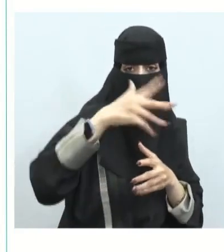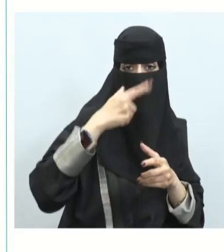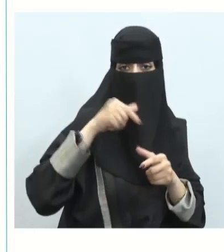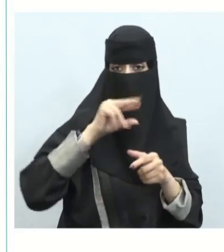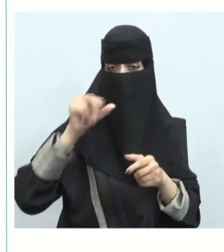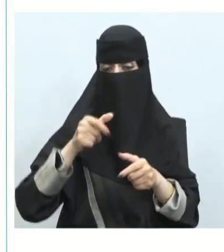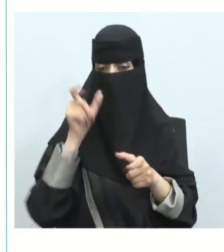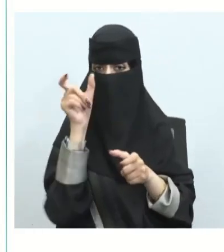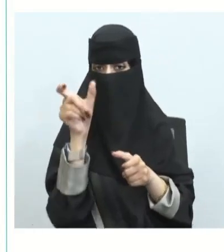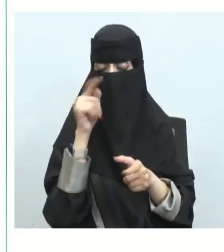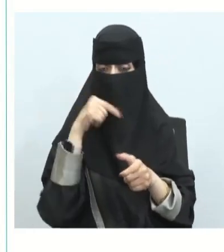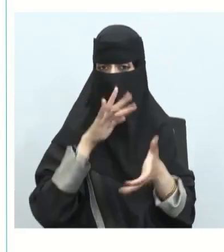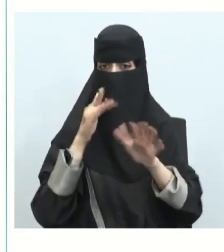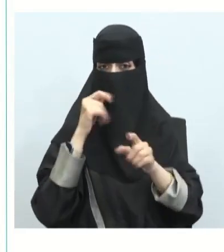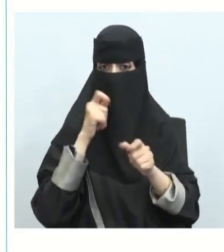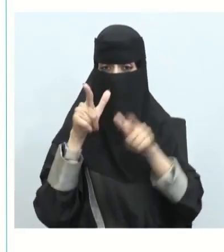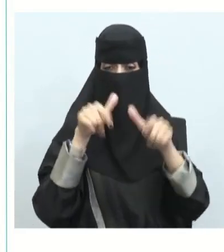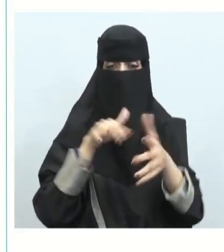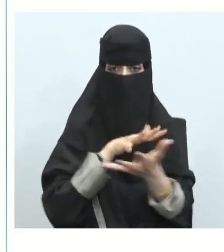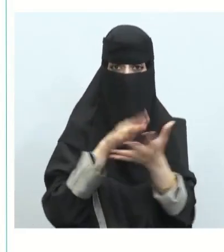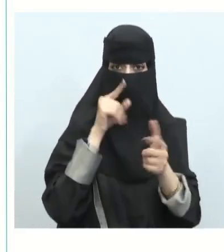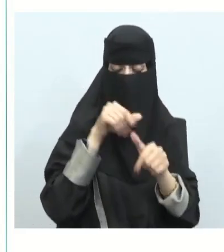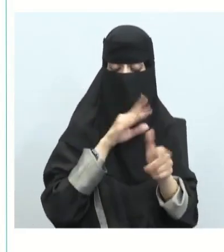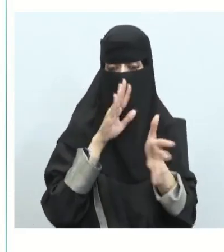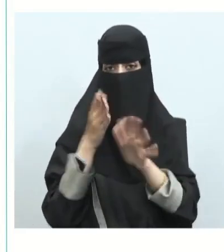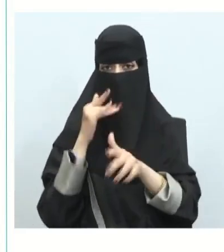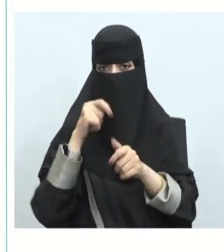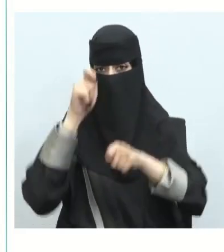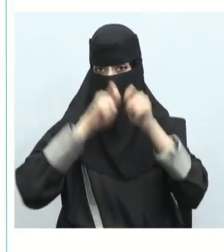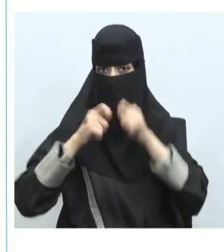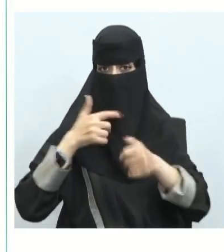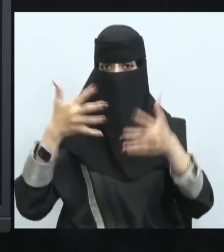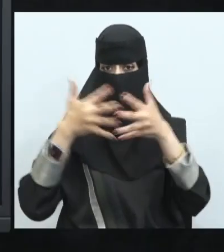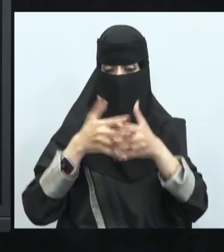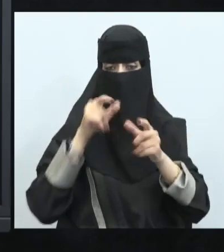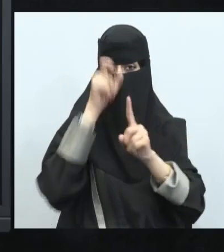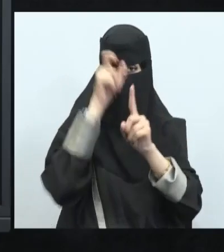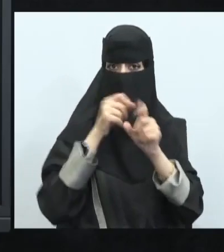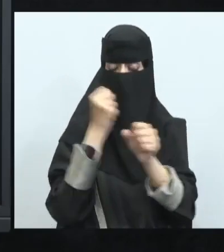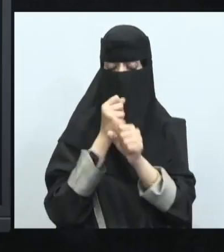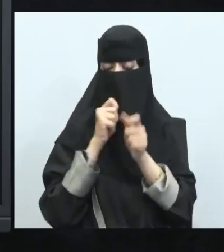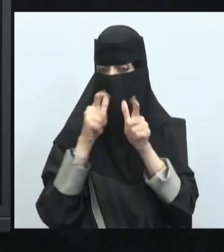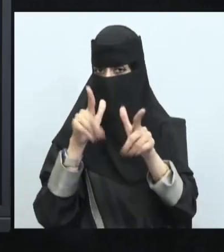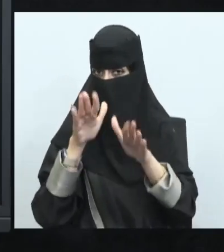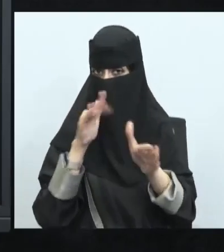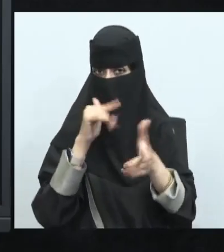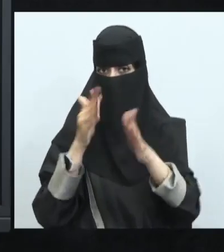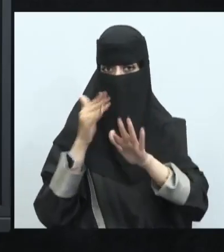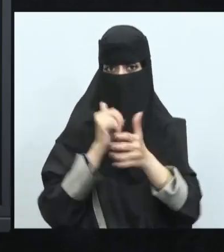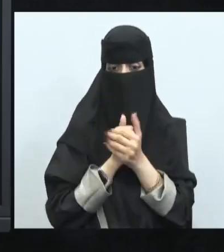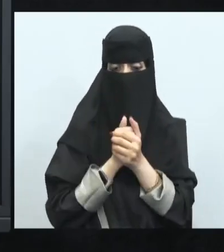بعض الطرح قد يضر ايضا حتى في عمليه اشراك الموظفين او الاخبار ايضا